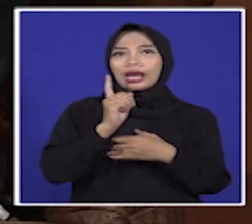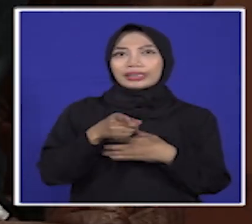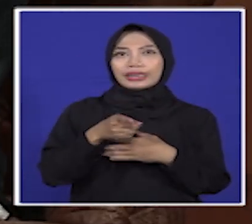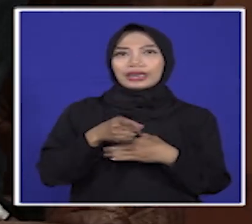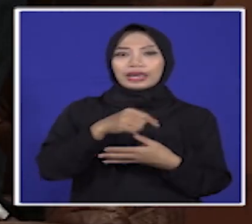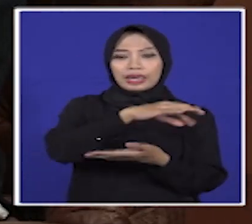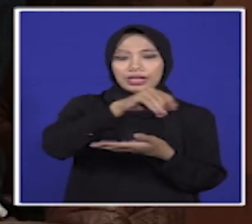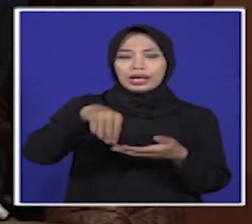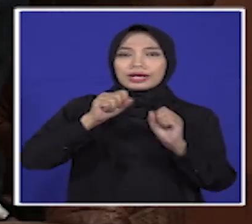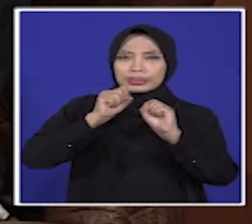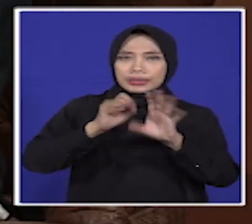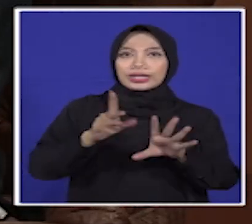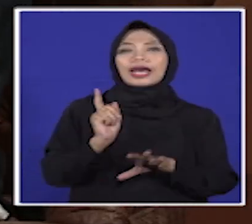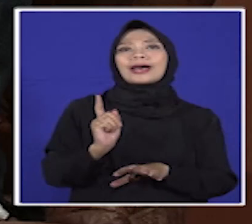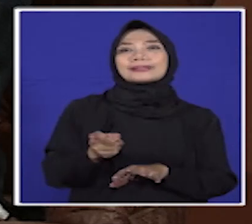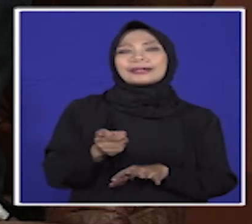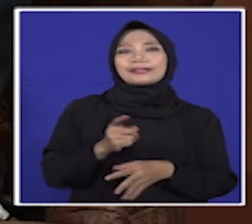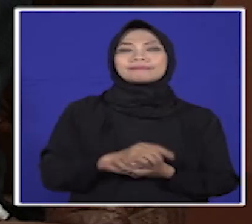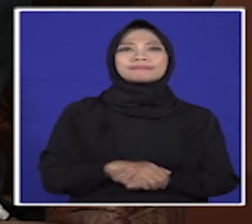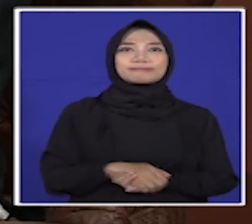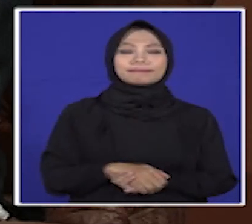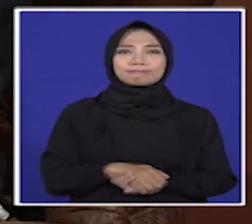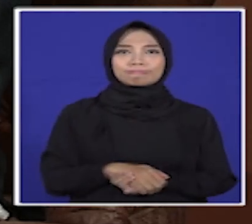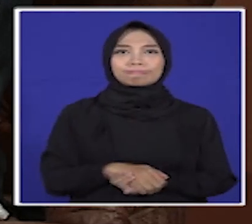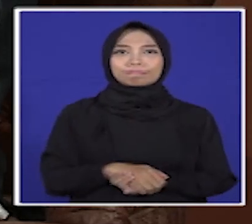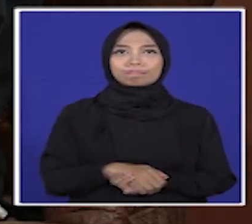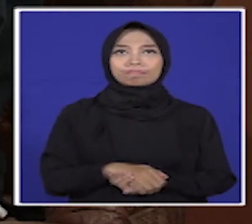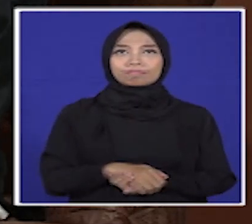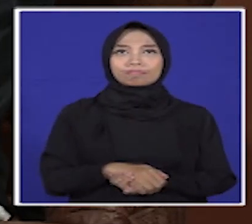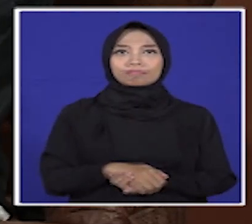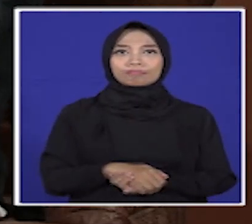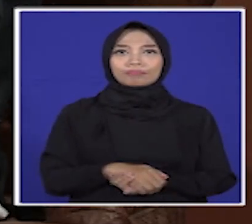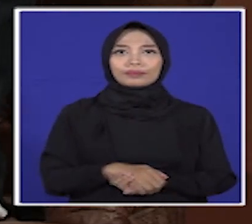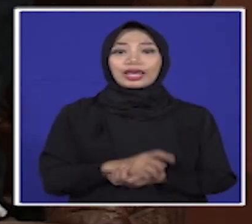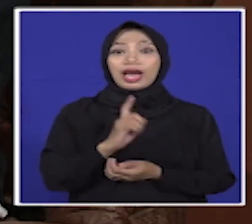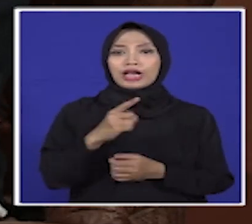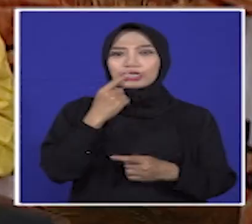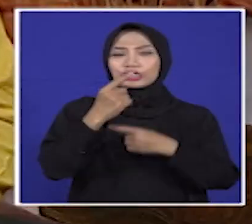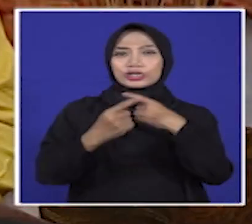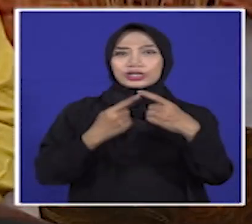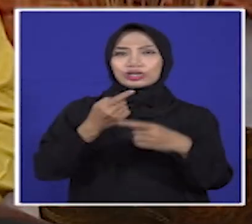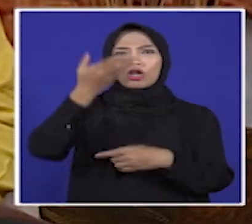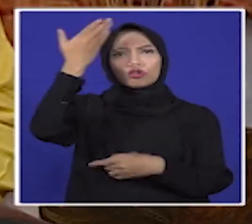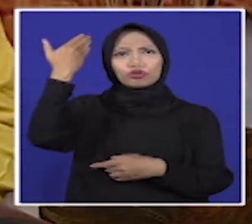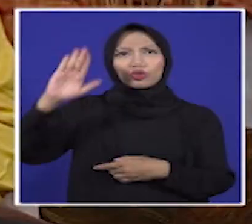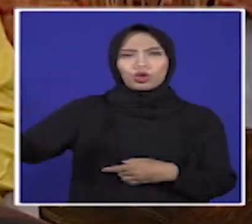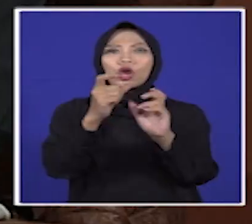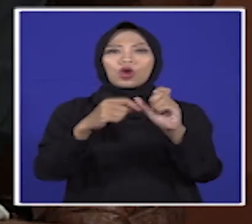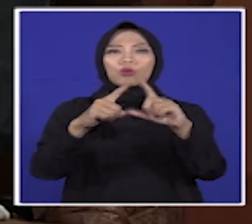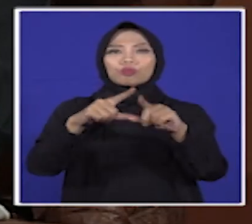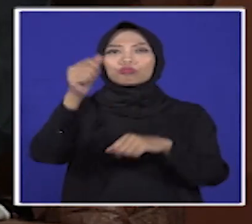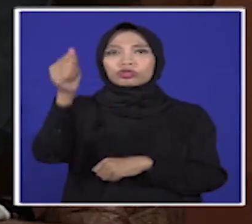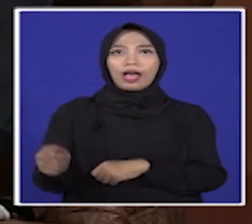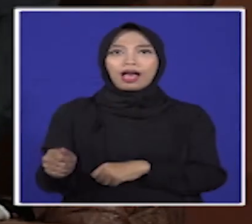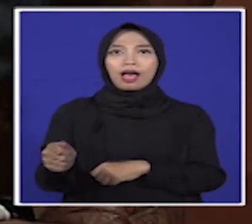satu riwayat sikir ini pernah ditimpakan kepada Nabi Muhammad juga. Maka kalau